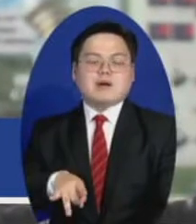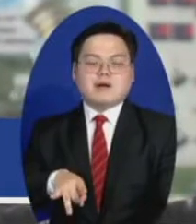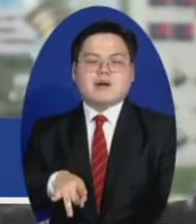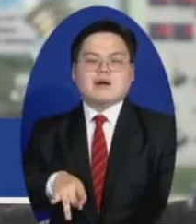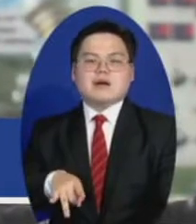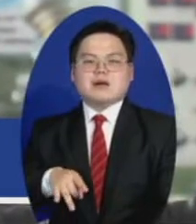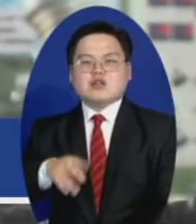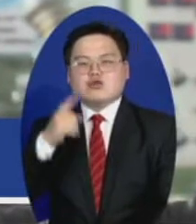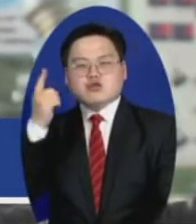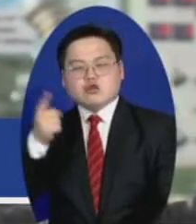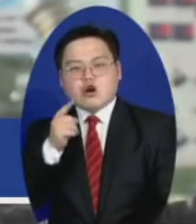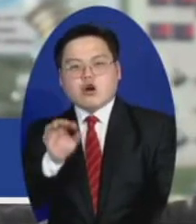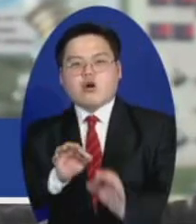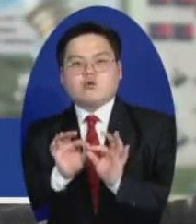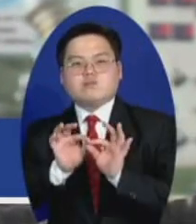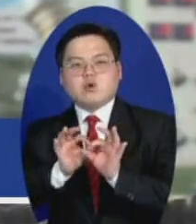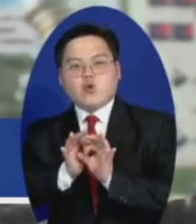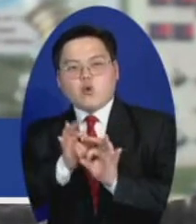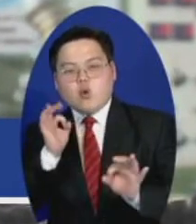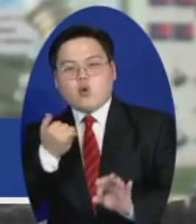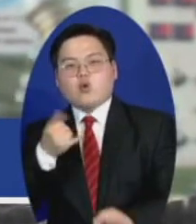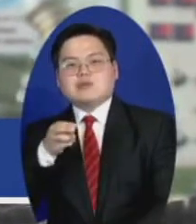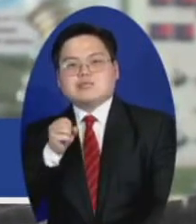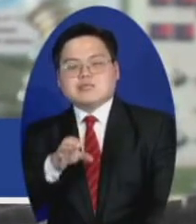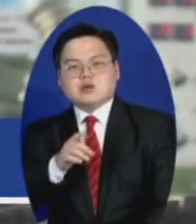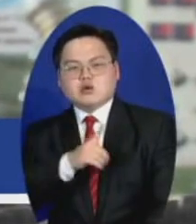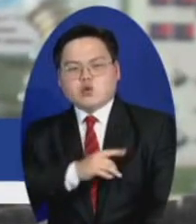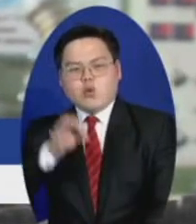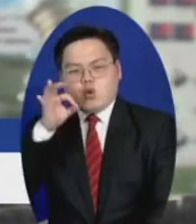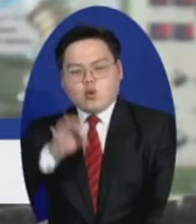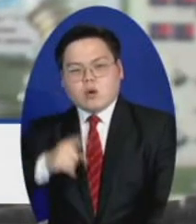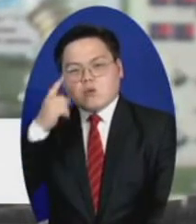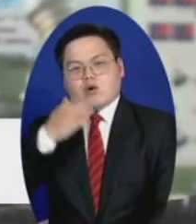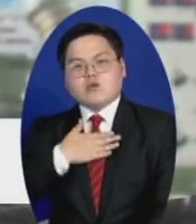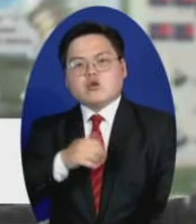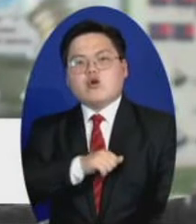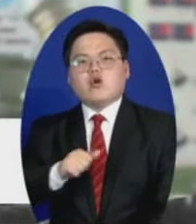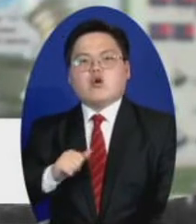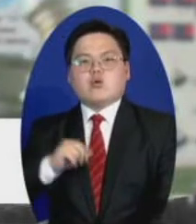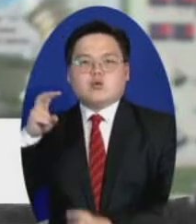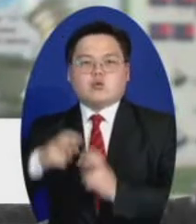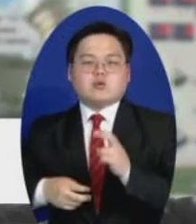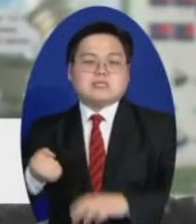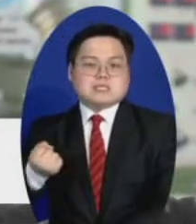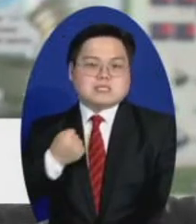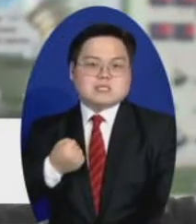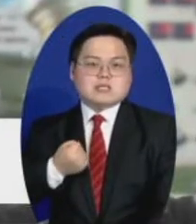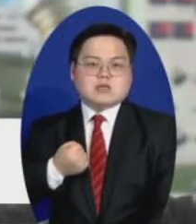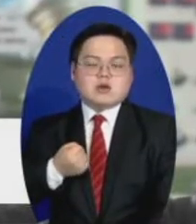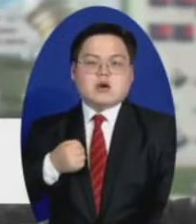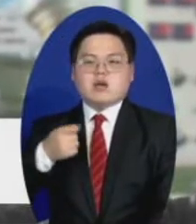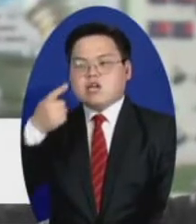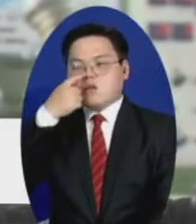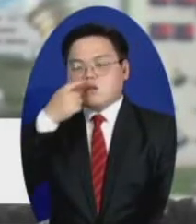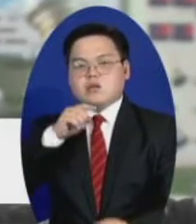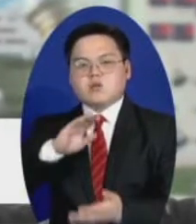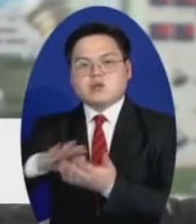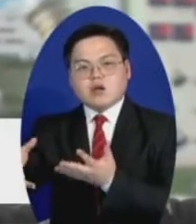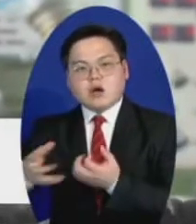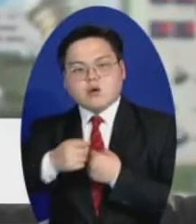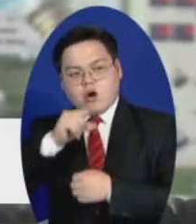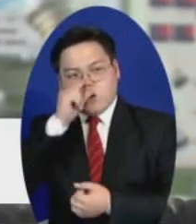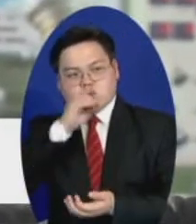хэрэгцээг бол одоо бид нар 100 хангах одоо болцоо болон бүрдсэн гэж өөрсдөө тайлбарлаж байна. Тийм учраас одоо гаднаас хятадаас орж ирж